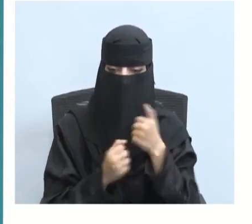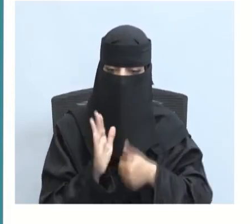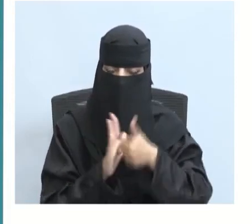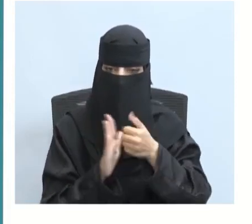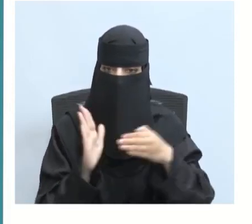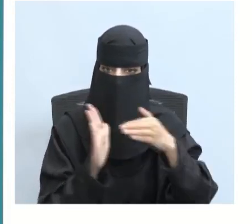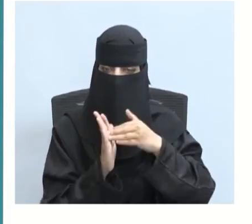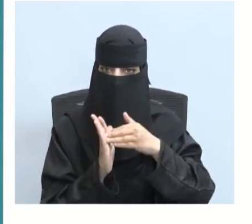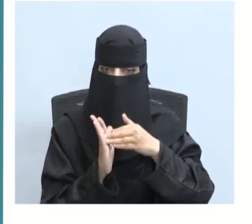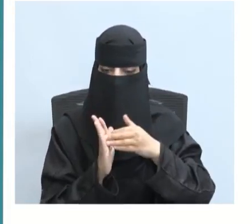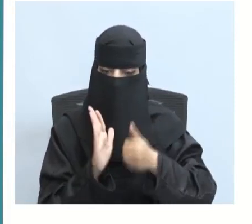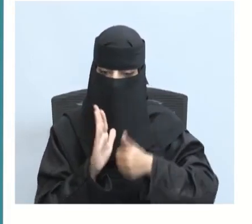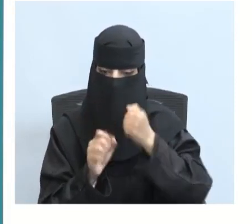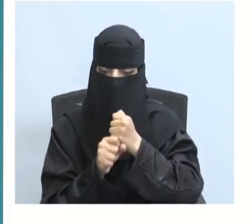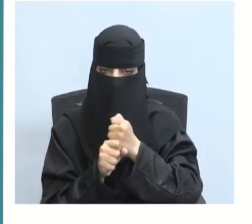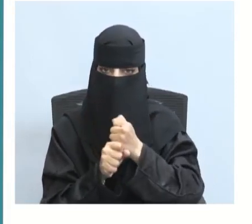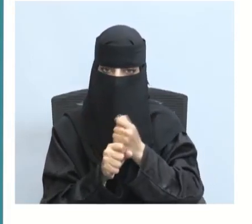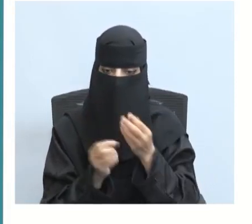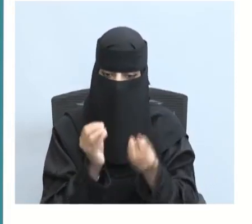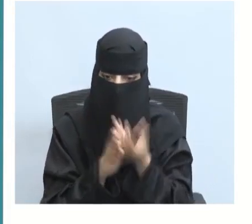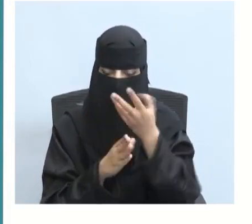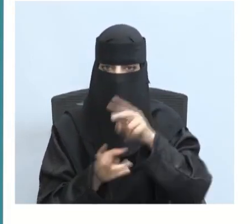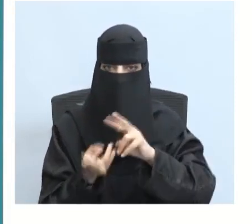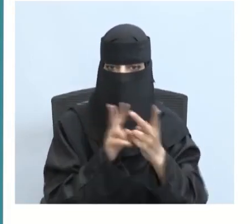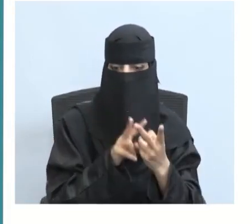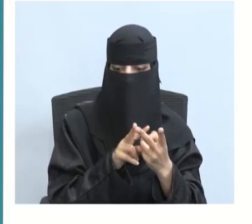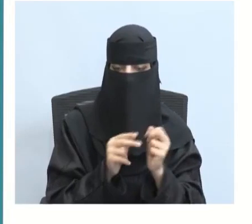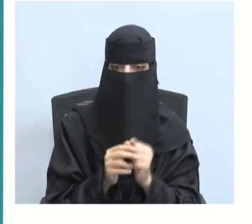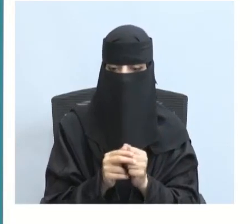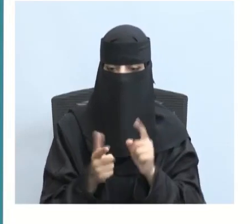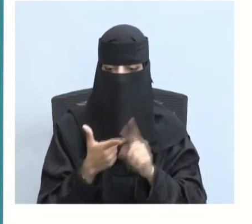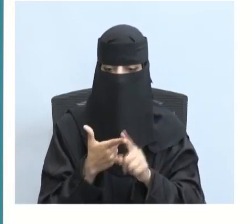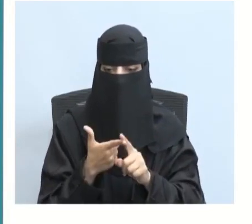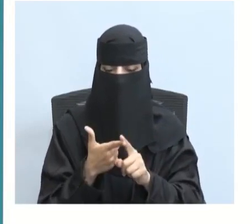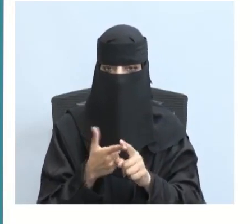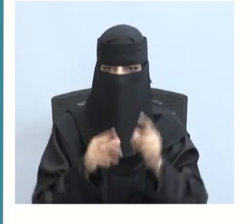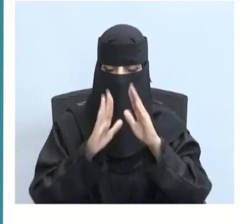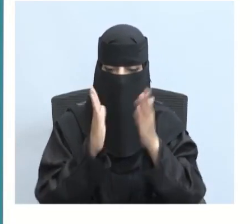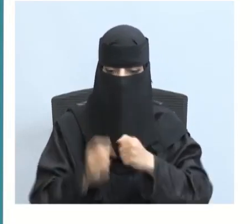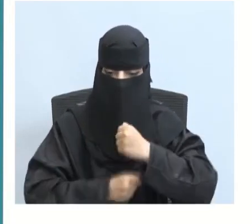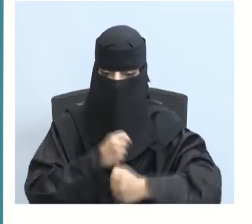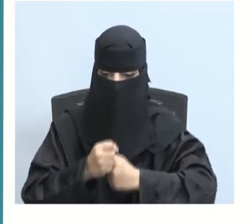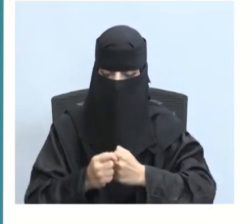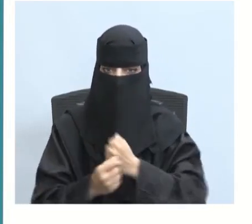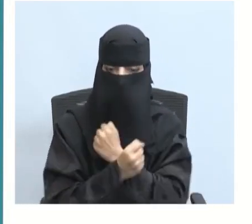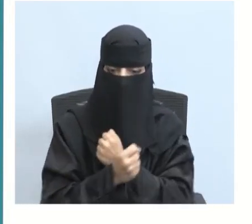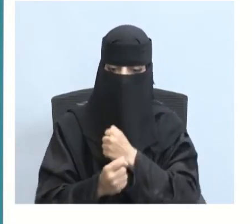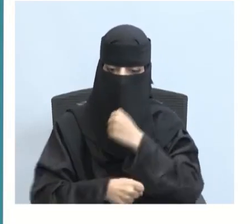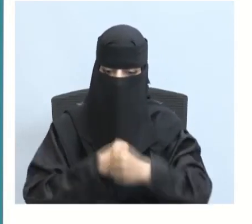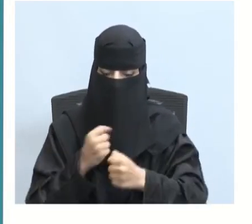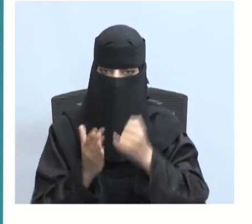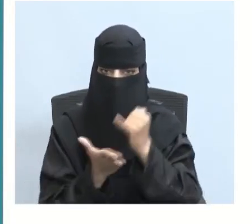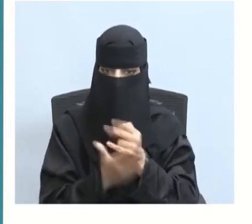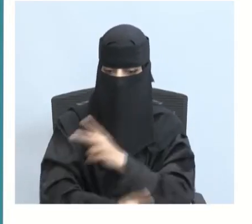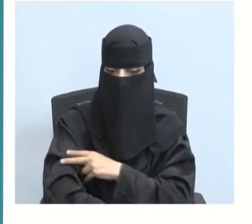على انتاج انجاز شغل او احداث تغيير ثانيا للجسم المتحرك طاقه حركيه تعتمد